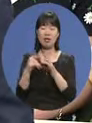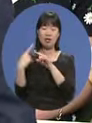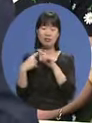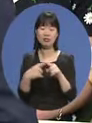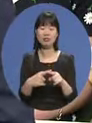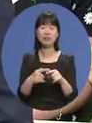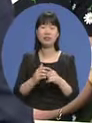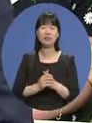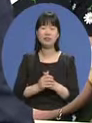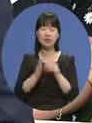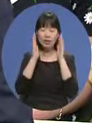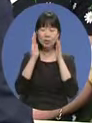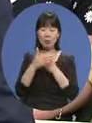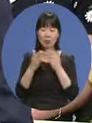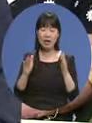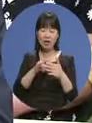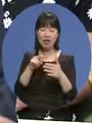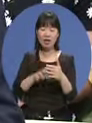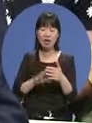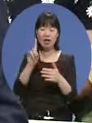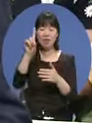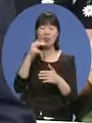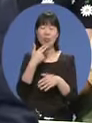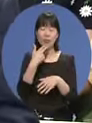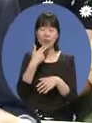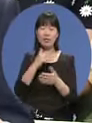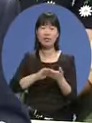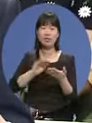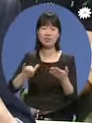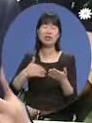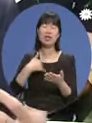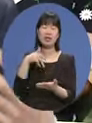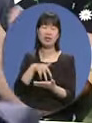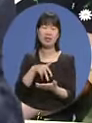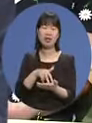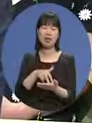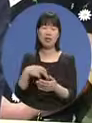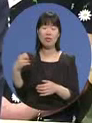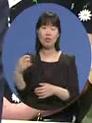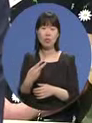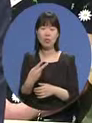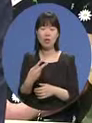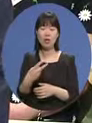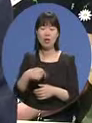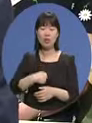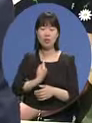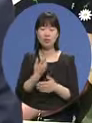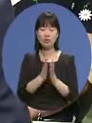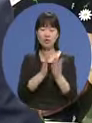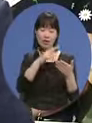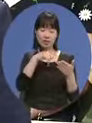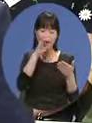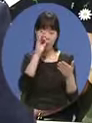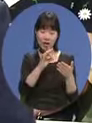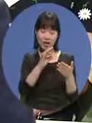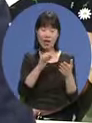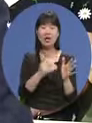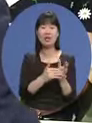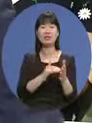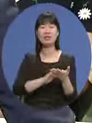무조건 공부방에 아무것도 없었습니다. 저 같은 경우. 아니면 아예 독서실이나 이런 데를 끊어서